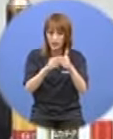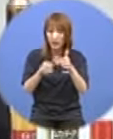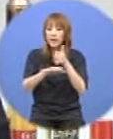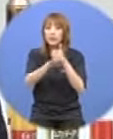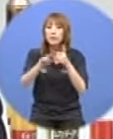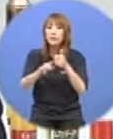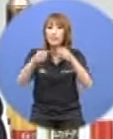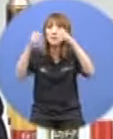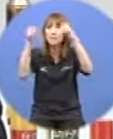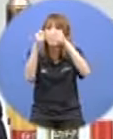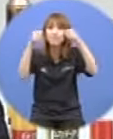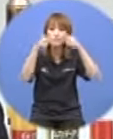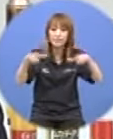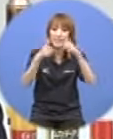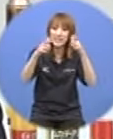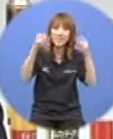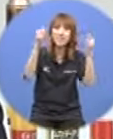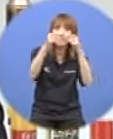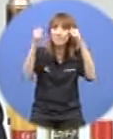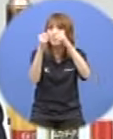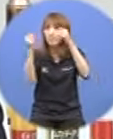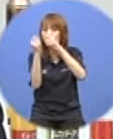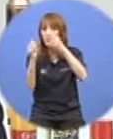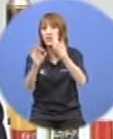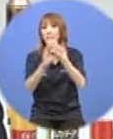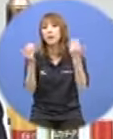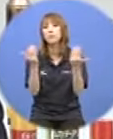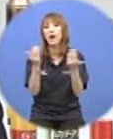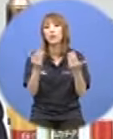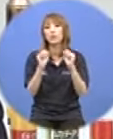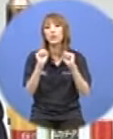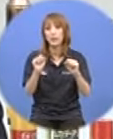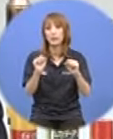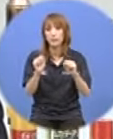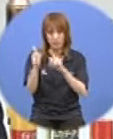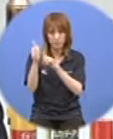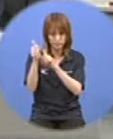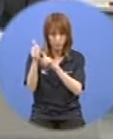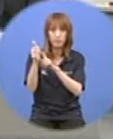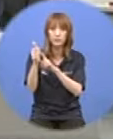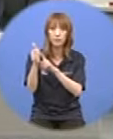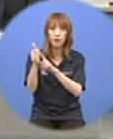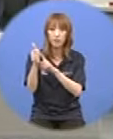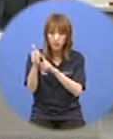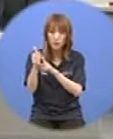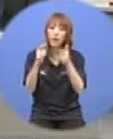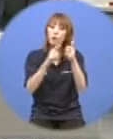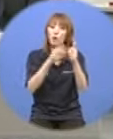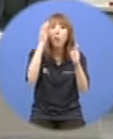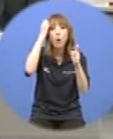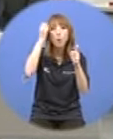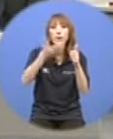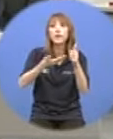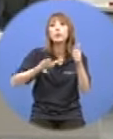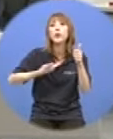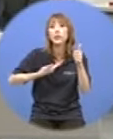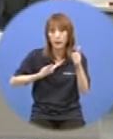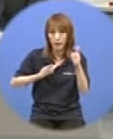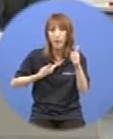するようなね、アルバイトをさせてくれてたんですよ。 あ、そうなんですか。 それでだからその覚えてくれておられま